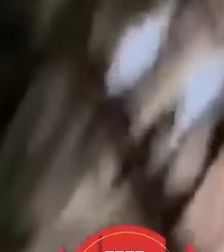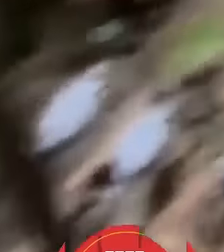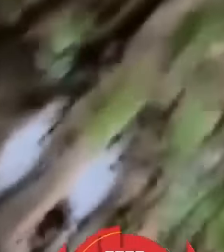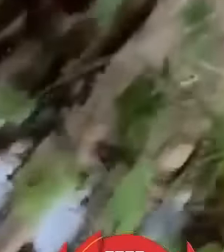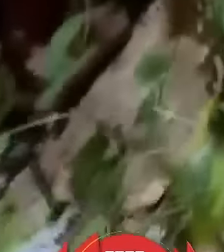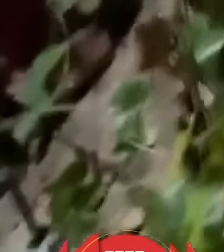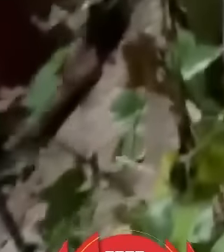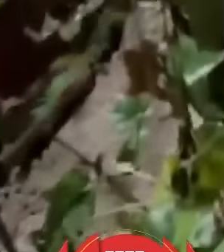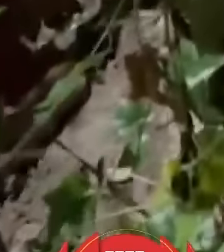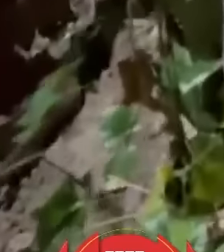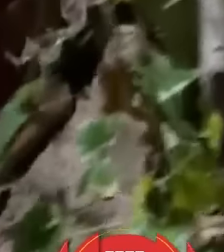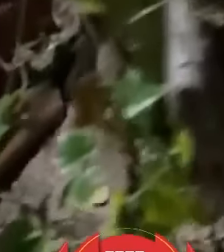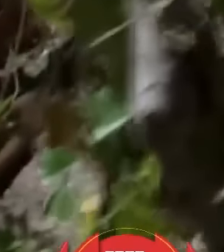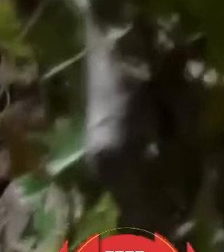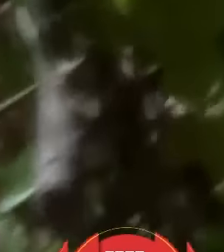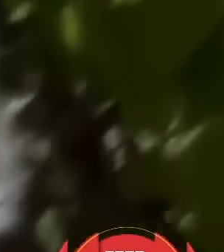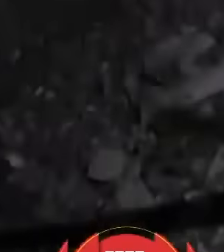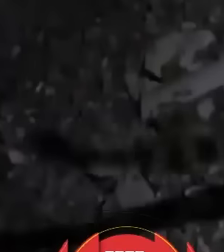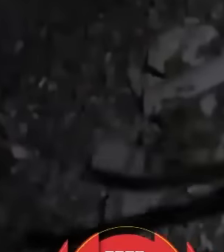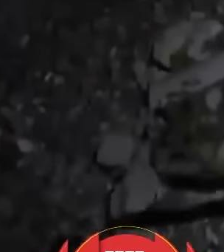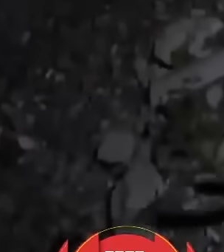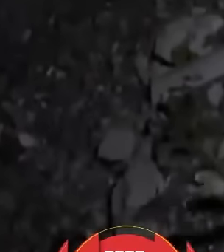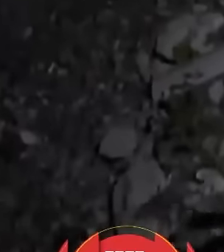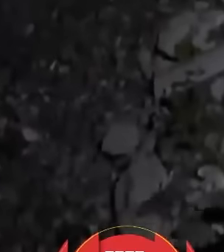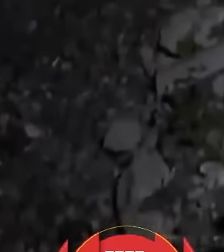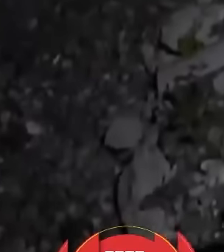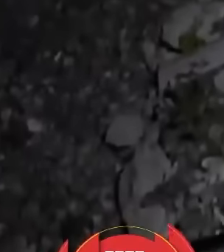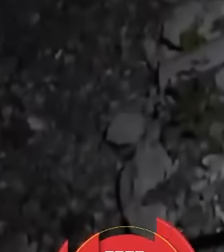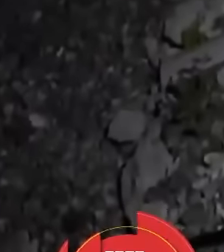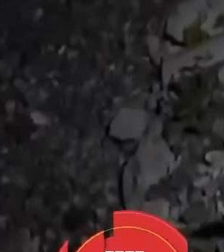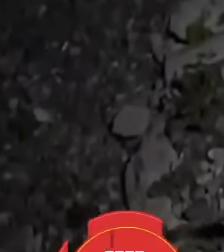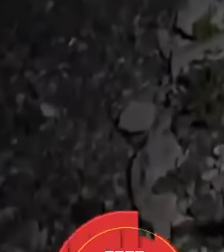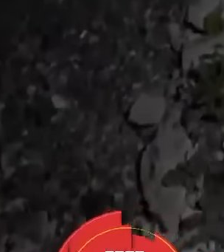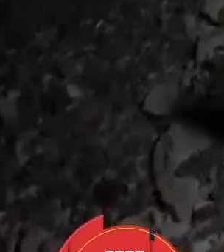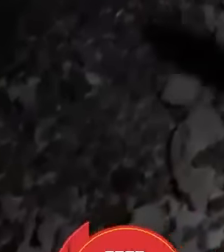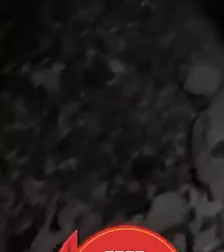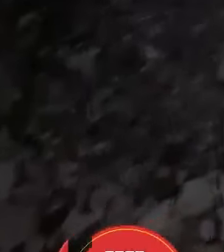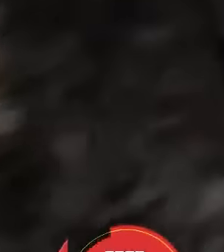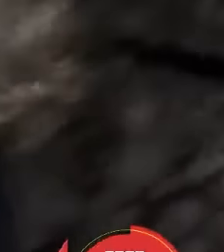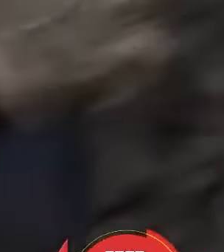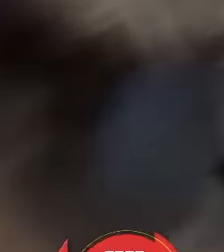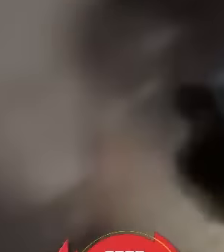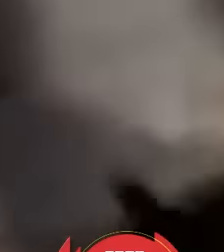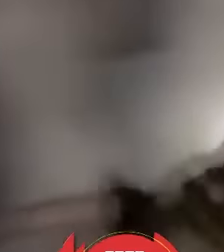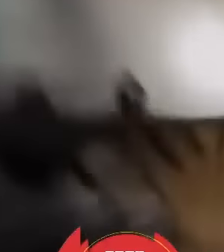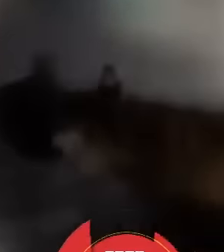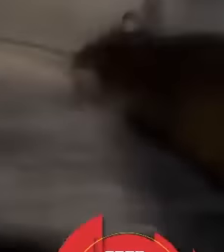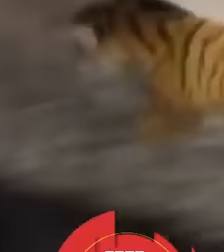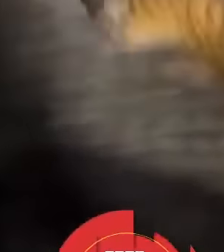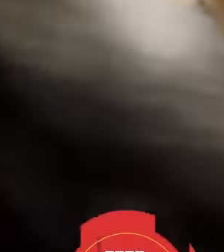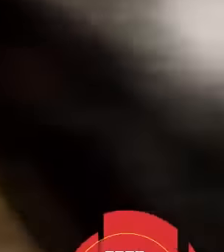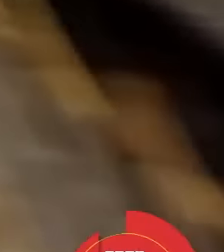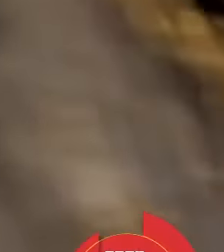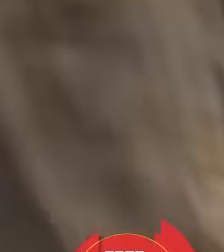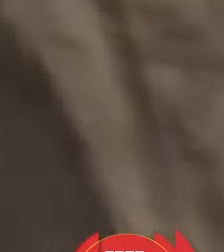จริงไง ค่ะอ๋อจริงคือย่างก้าวเขาเวลาเดินหางเหิงเขานี่คือใช่เลยไม่ใช่หมาแล้วเสือแน่ๆนะคะตอนแรก